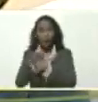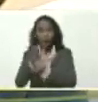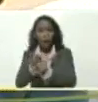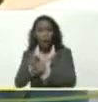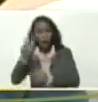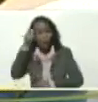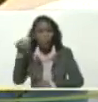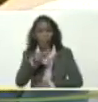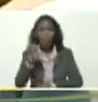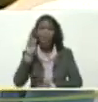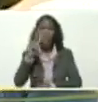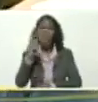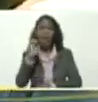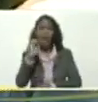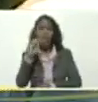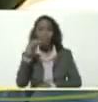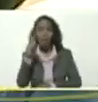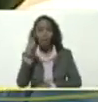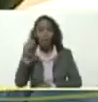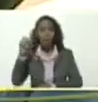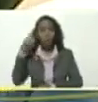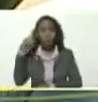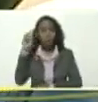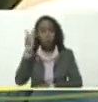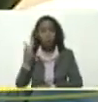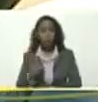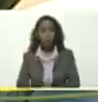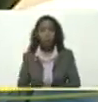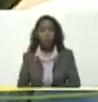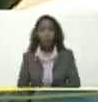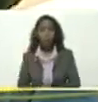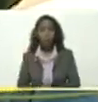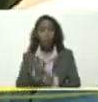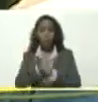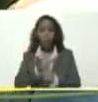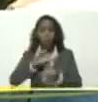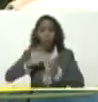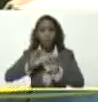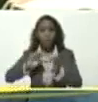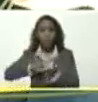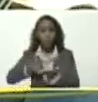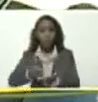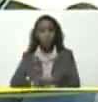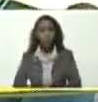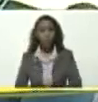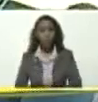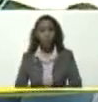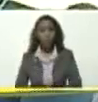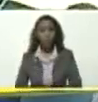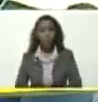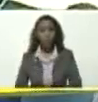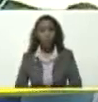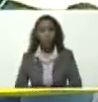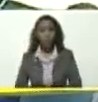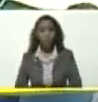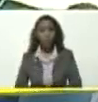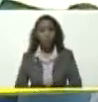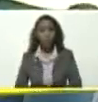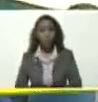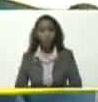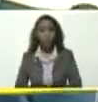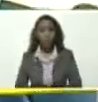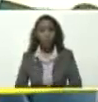vietnamita. Và một lần nữa xin rất là cảm ơn Tổng thống Nicolás Maduro đã mời Việt Nam làm khách chính trong lễ hội sách FinVen năm 2021